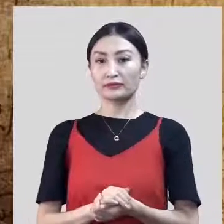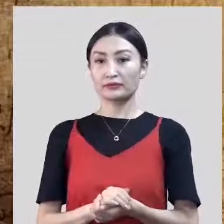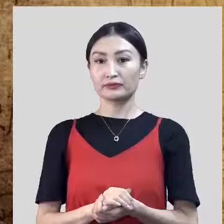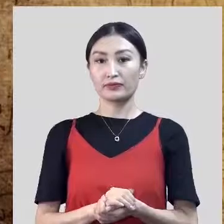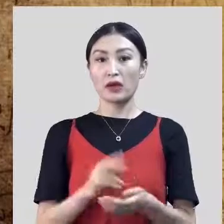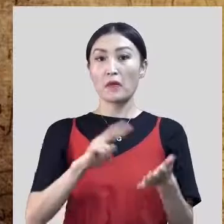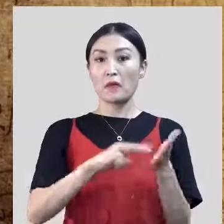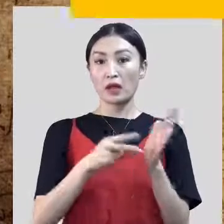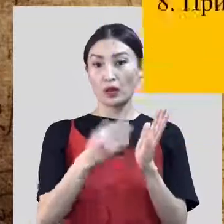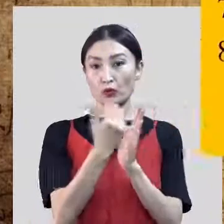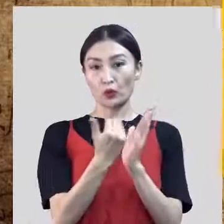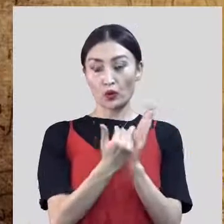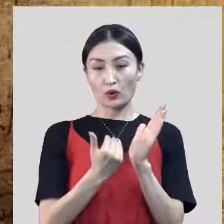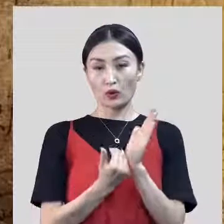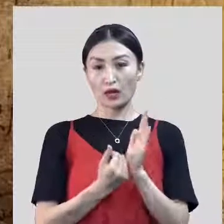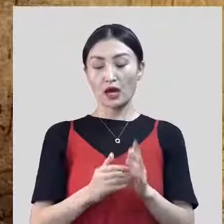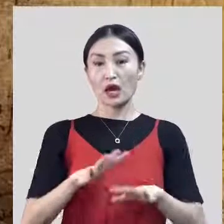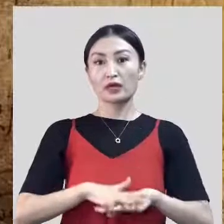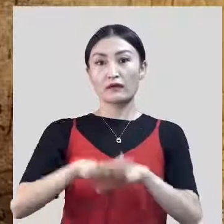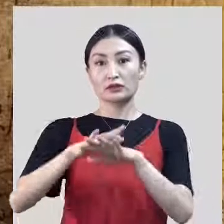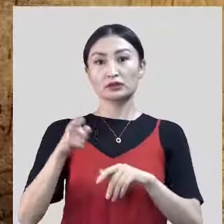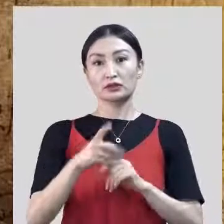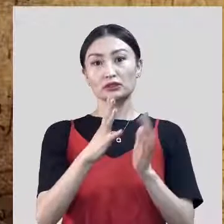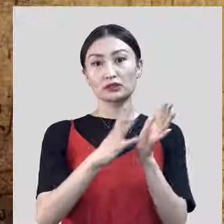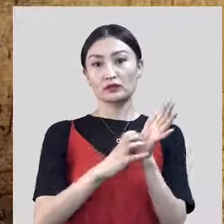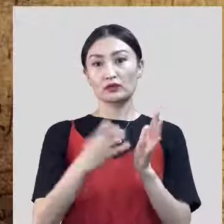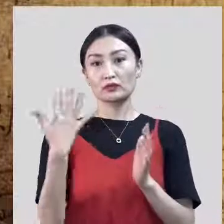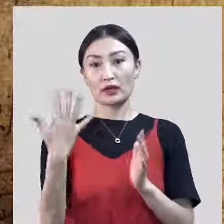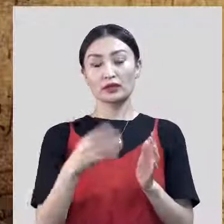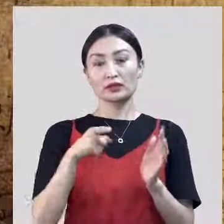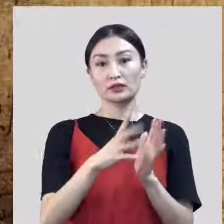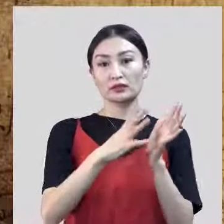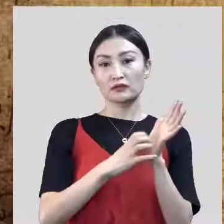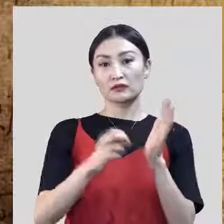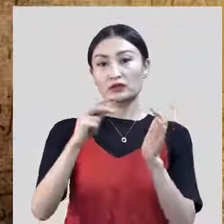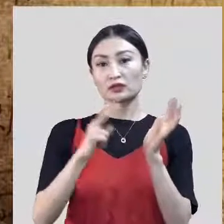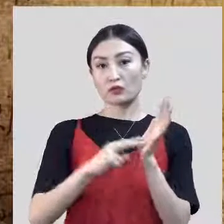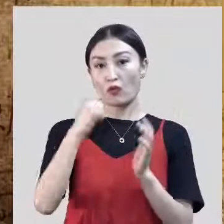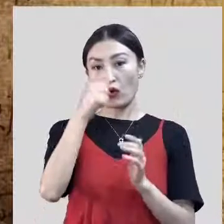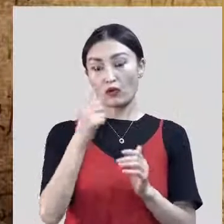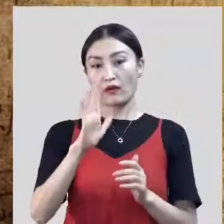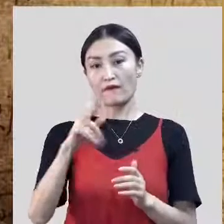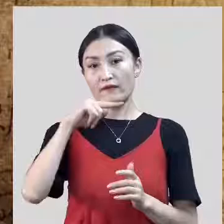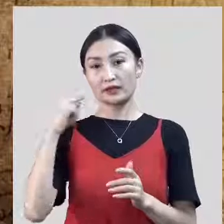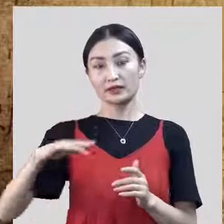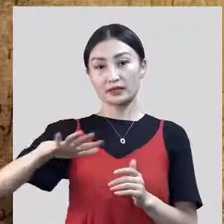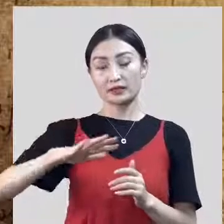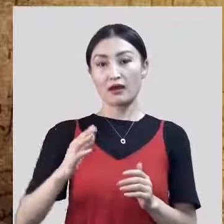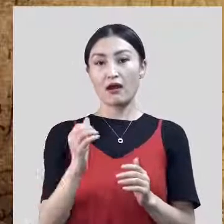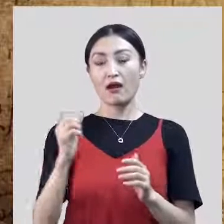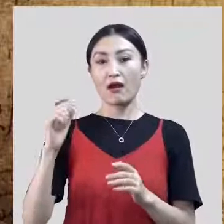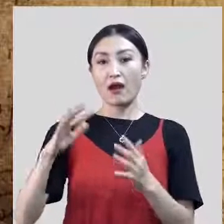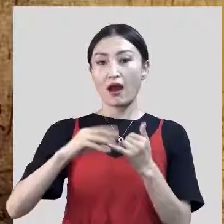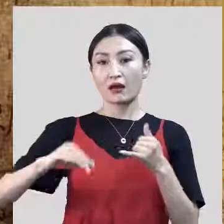план урока революция 1905 1907 года в россии аграрная